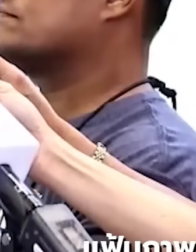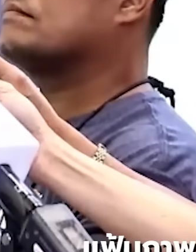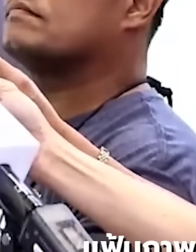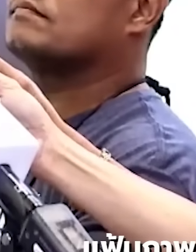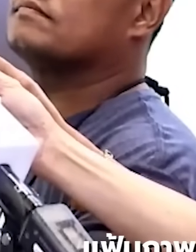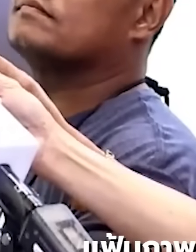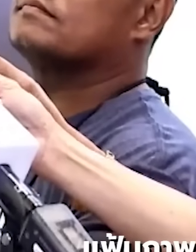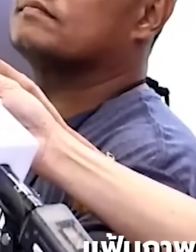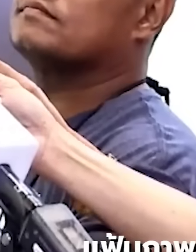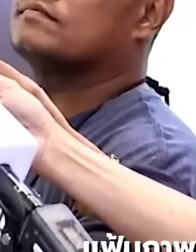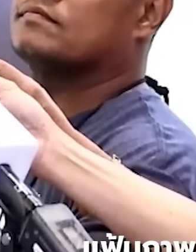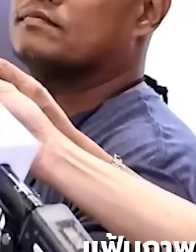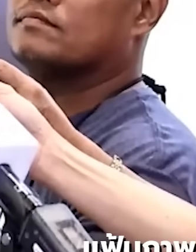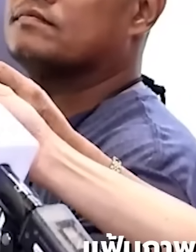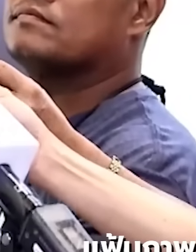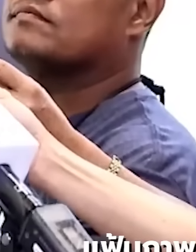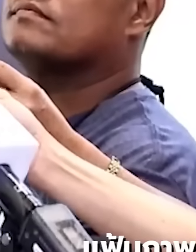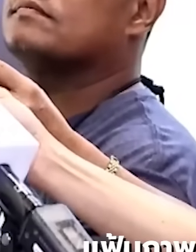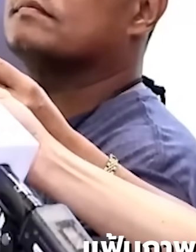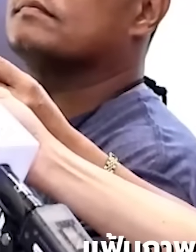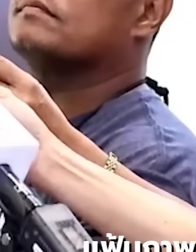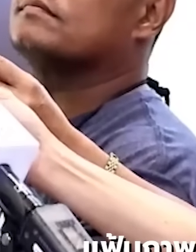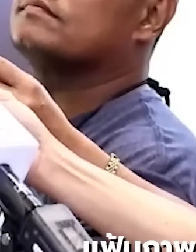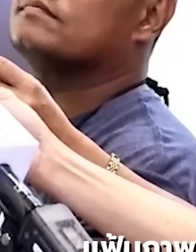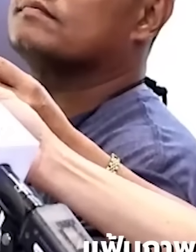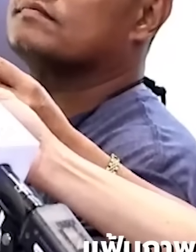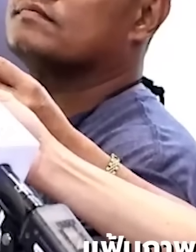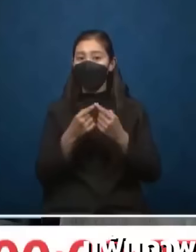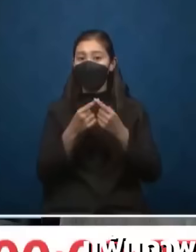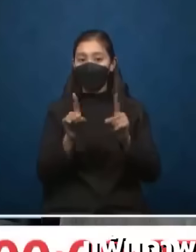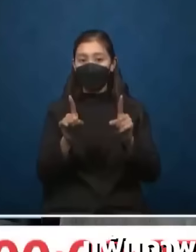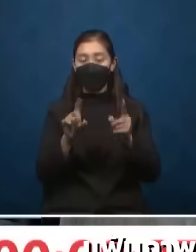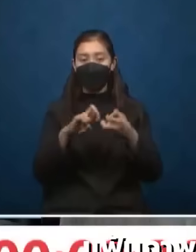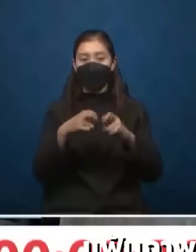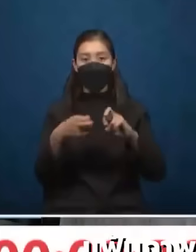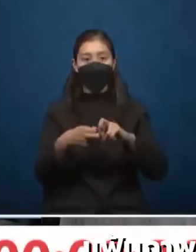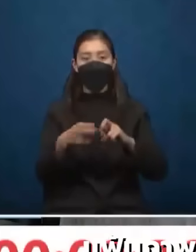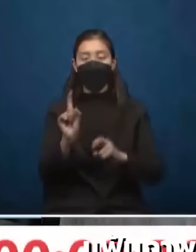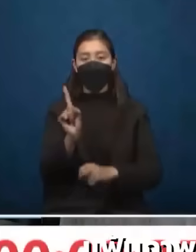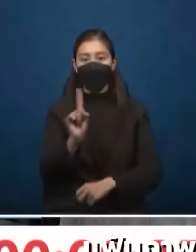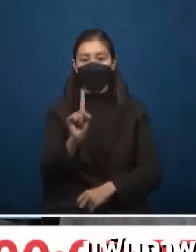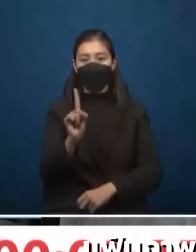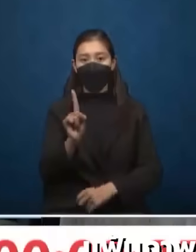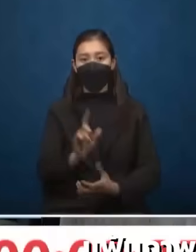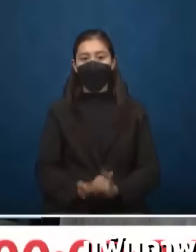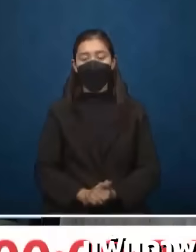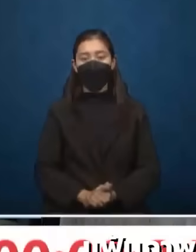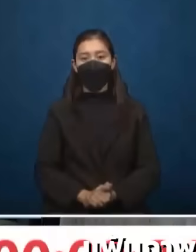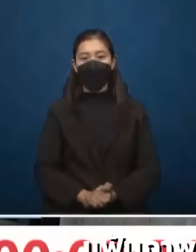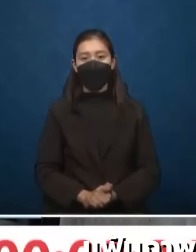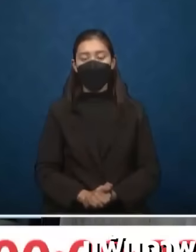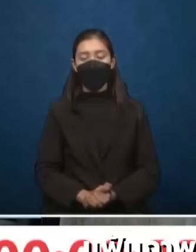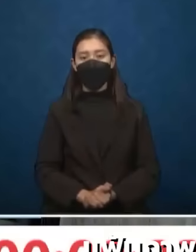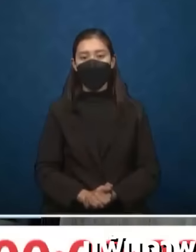นะถ้าอยากสอบผ่านเป็นนายกพรุ่งนี้ต้องฟังท่านสว.ดิเรกฤทธิ์เจนครองธ